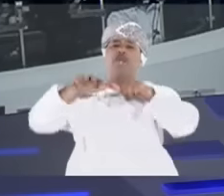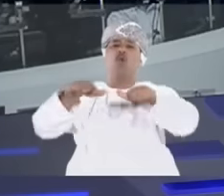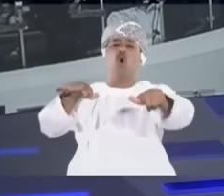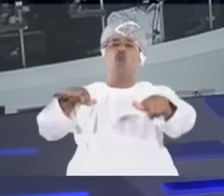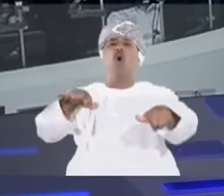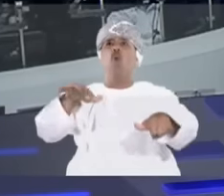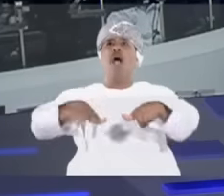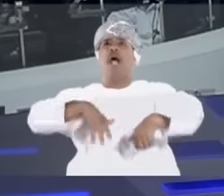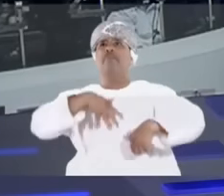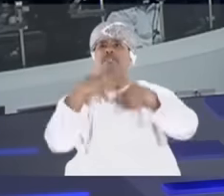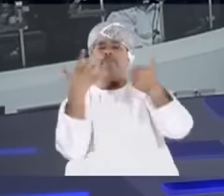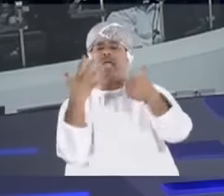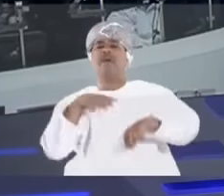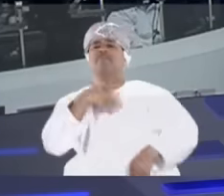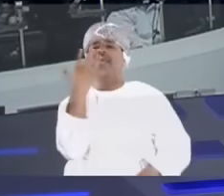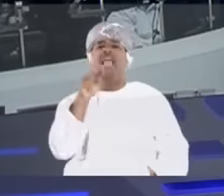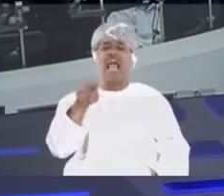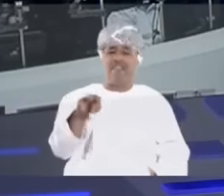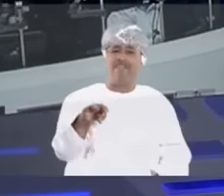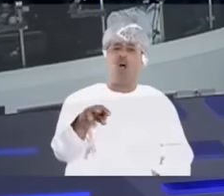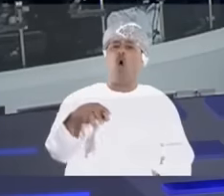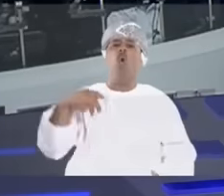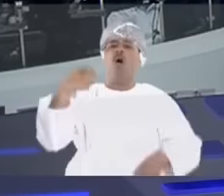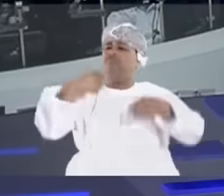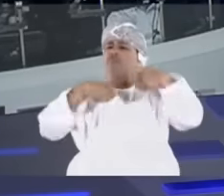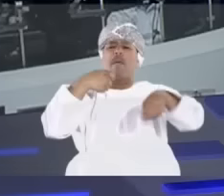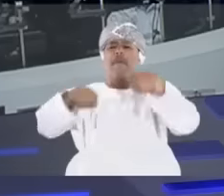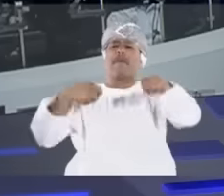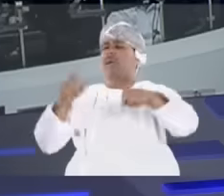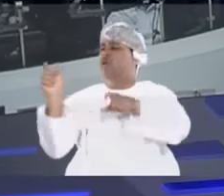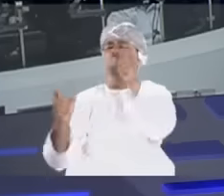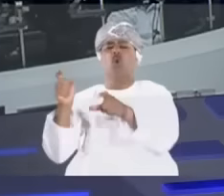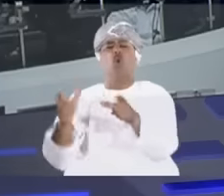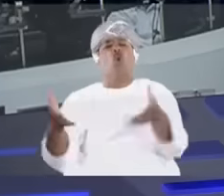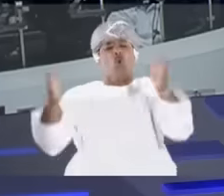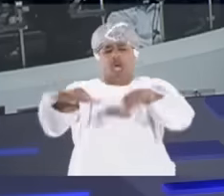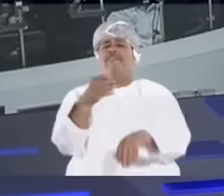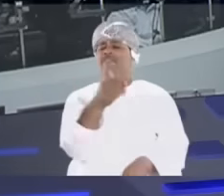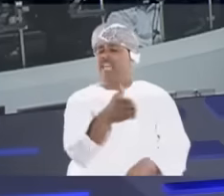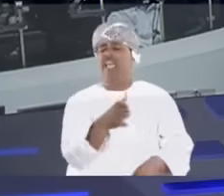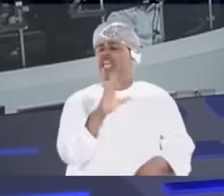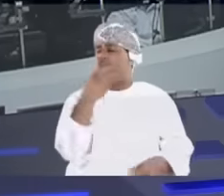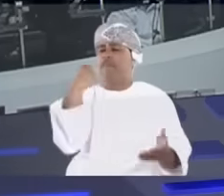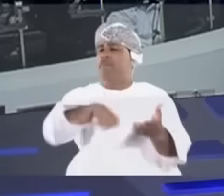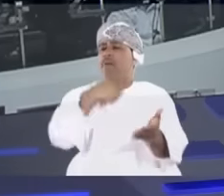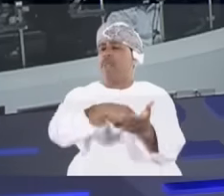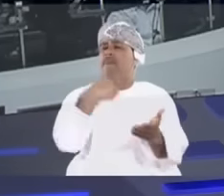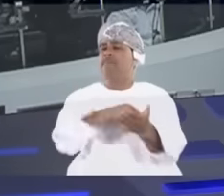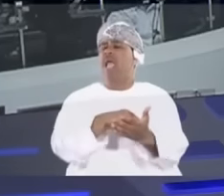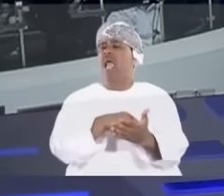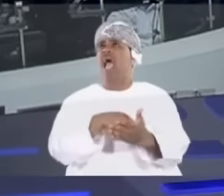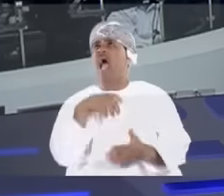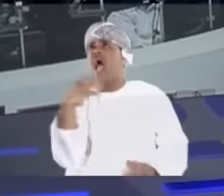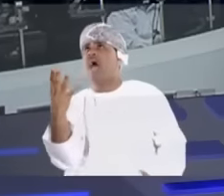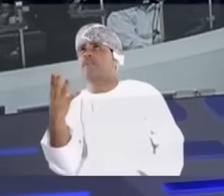8.5 مليون ريال عماني، وشهد السوق إقبالا من قبل المستثمرين المحليين بنسبة شراء بلغت